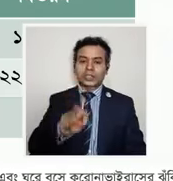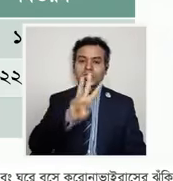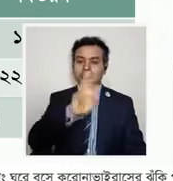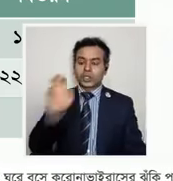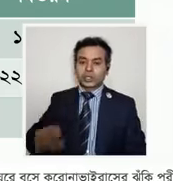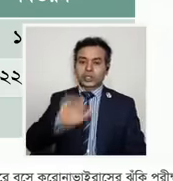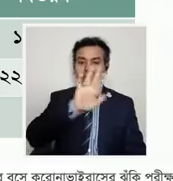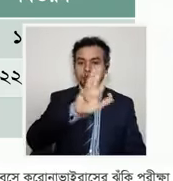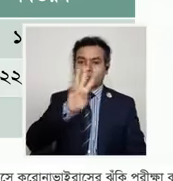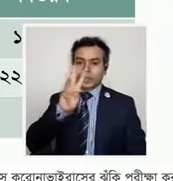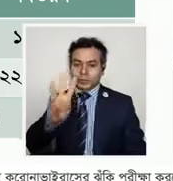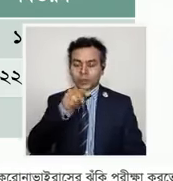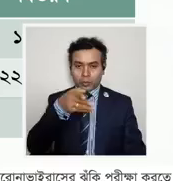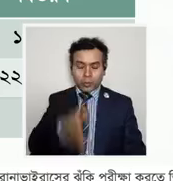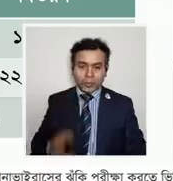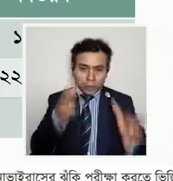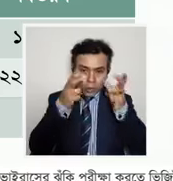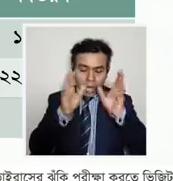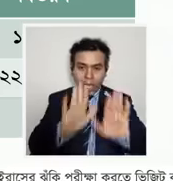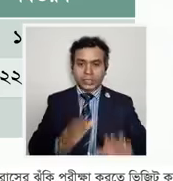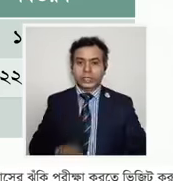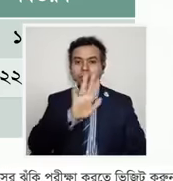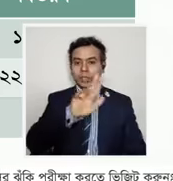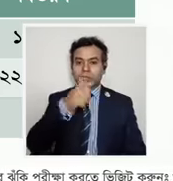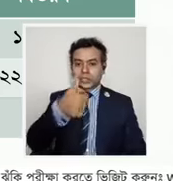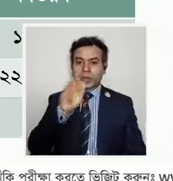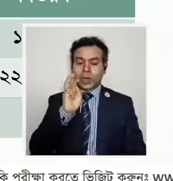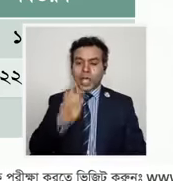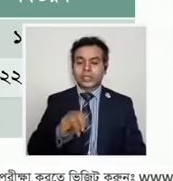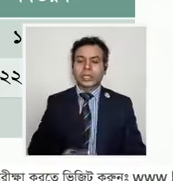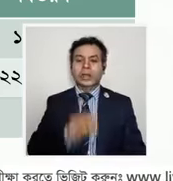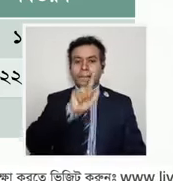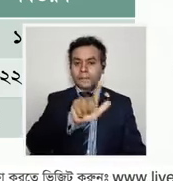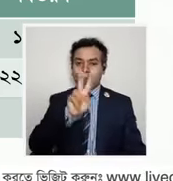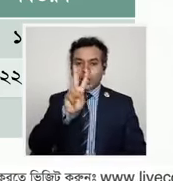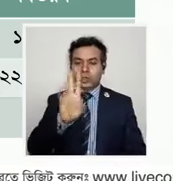হয়েছে 25,09,142টি এবং বিতরণ হয়েছে